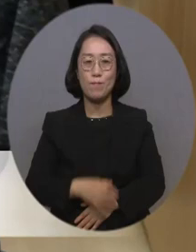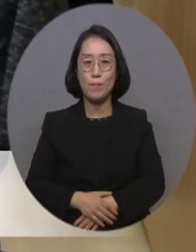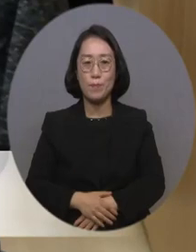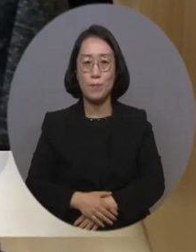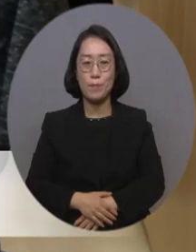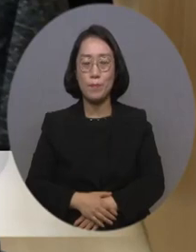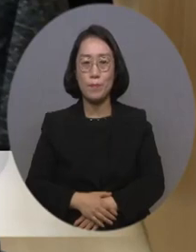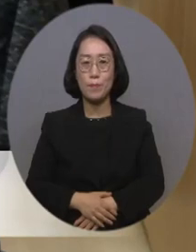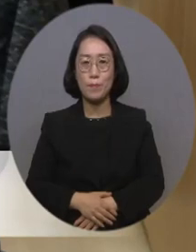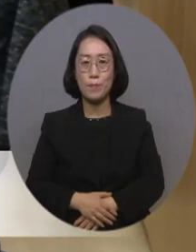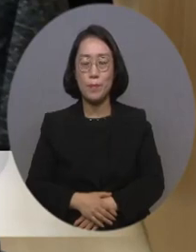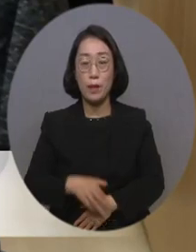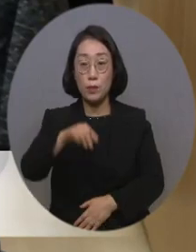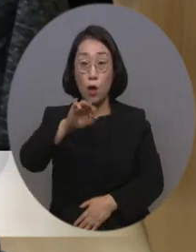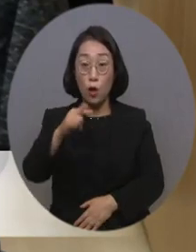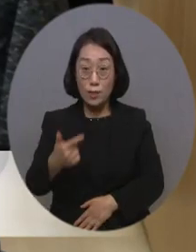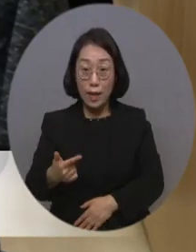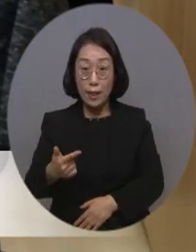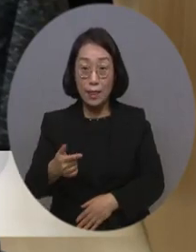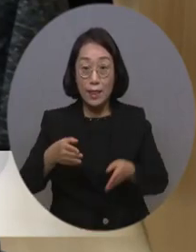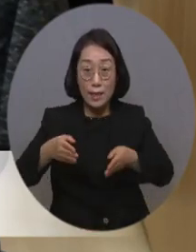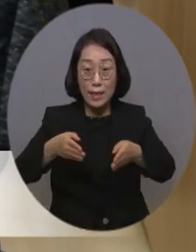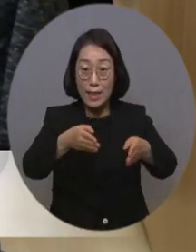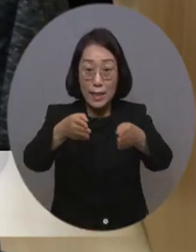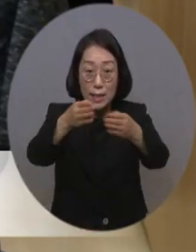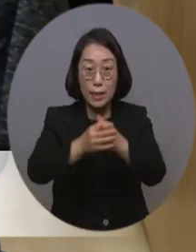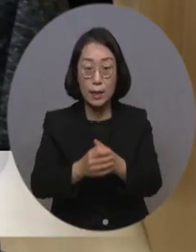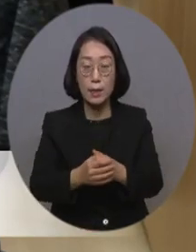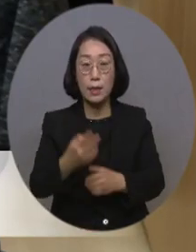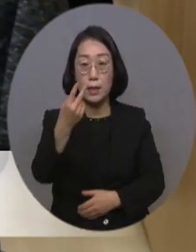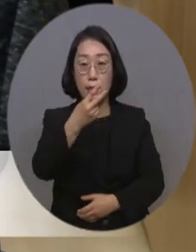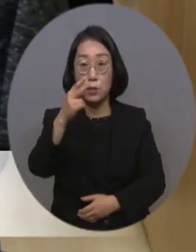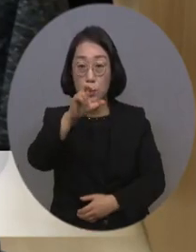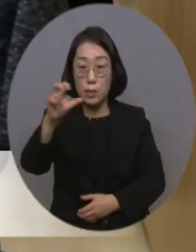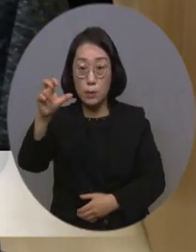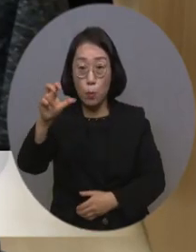지금 현재 서산 어울길에